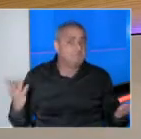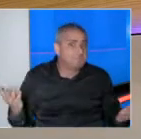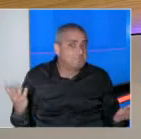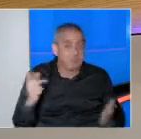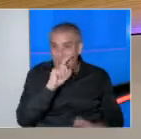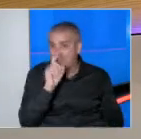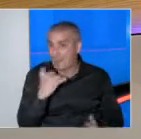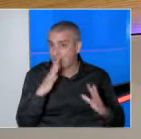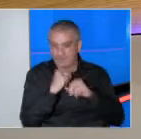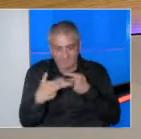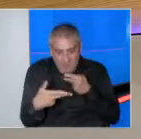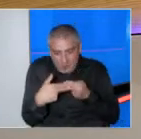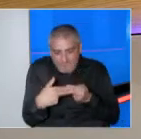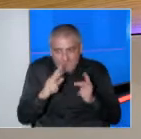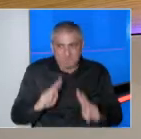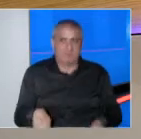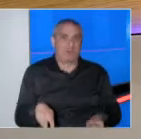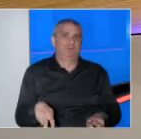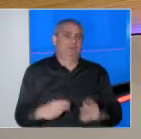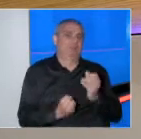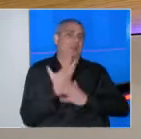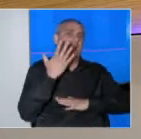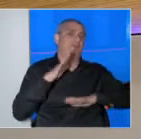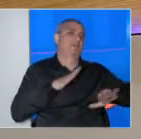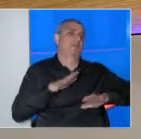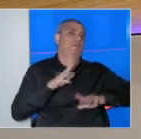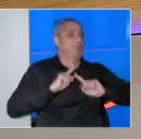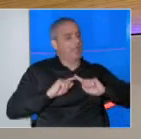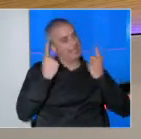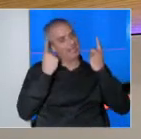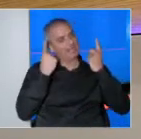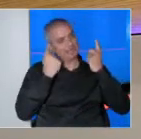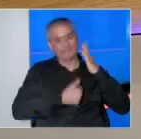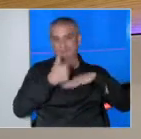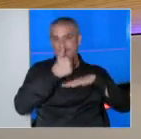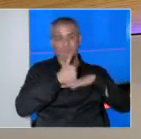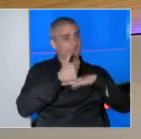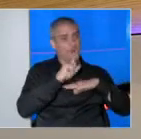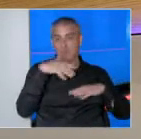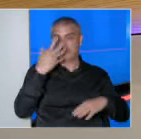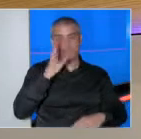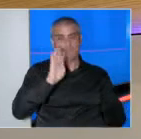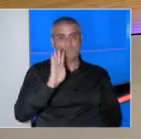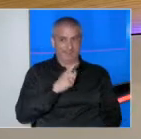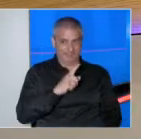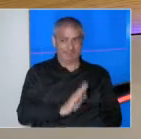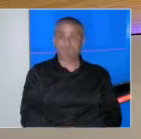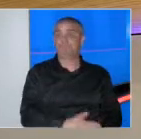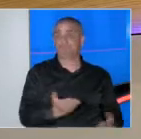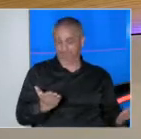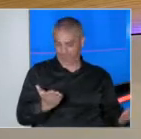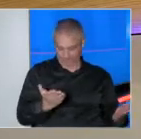הערב הזה שאנחנו הכי קרובים, אי פעם, להקמת ממשלה אחרת שבראשותה לא יעמוד בנימין נתניהו. אז